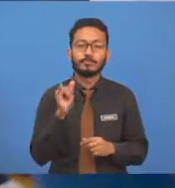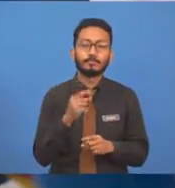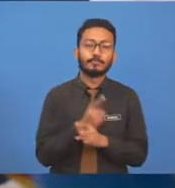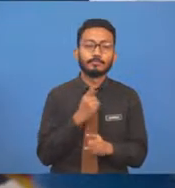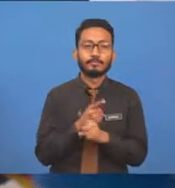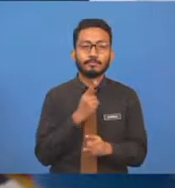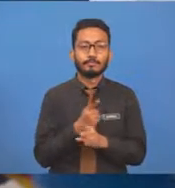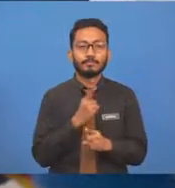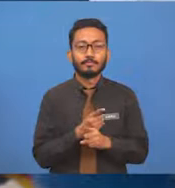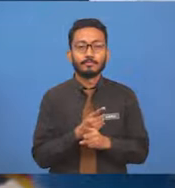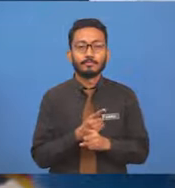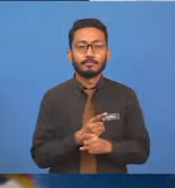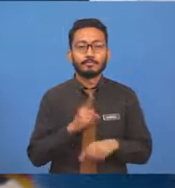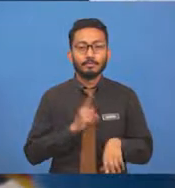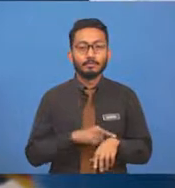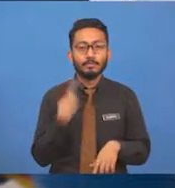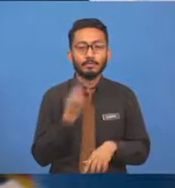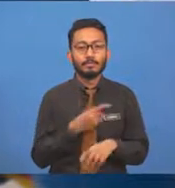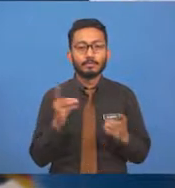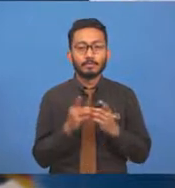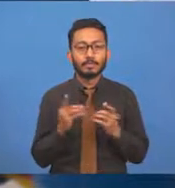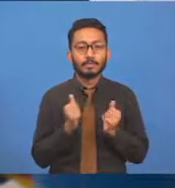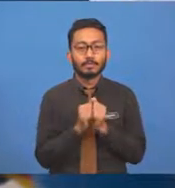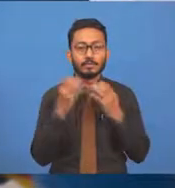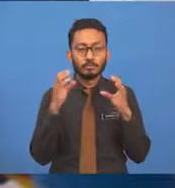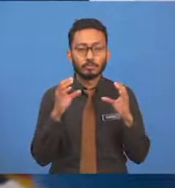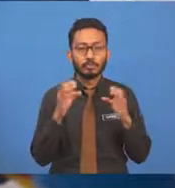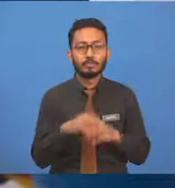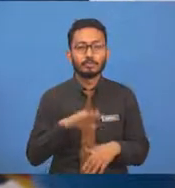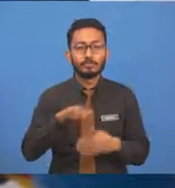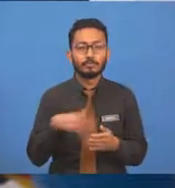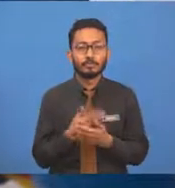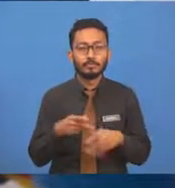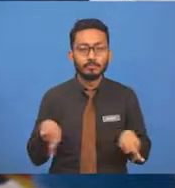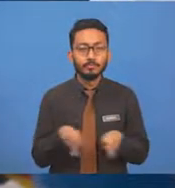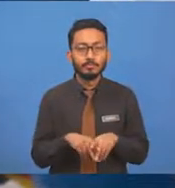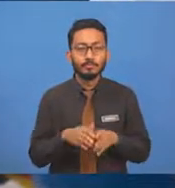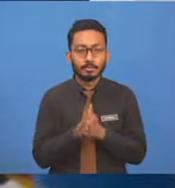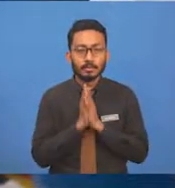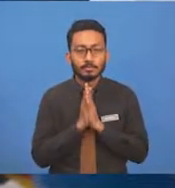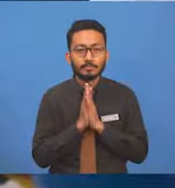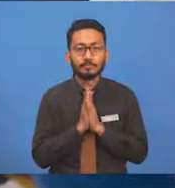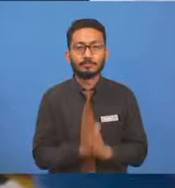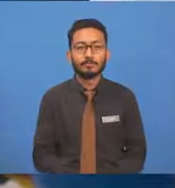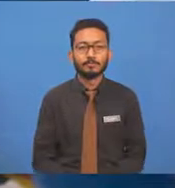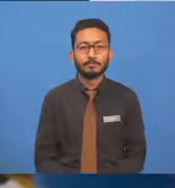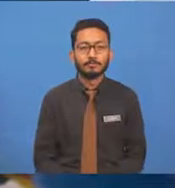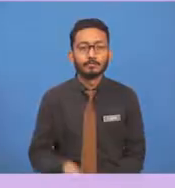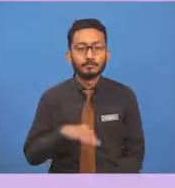murid-murid. Semasa kita ingin berjumpa dengan guru besar, kita perlulah meminta izin. Tindakan